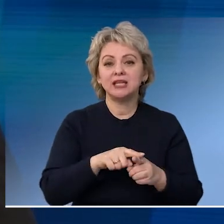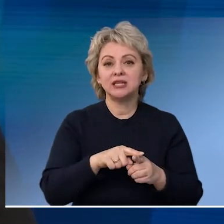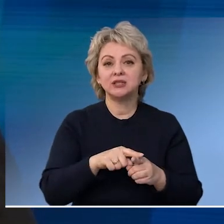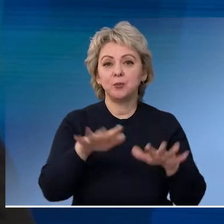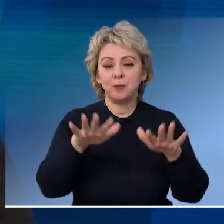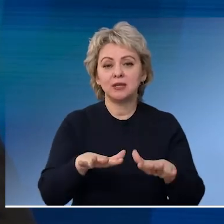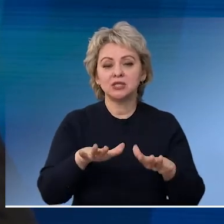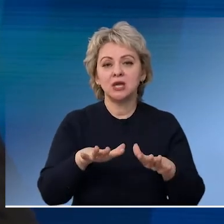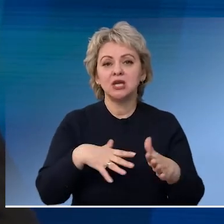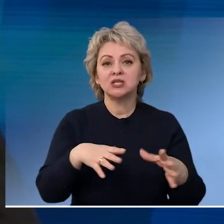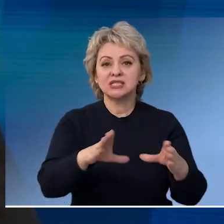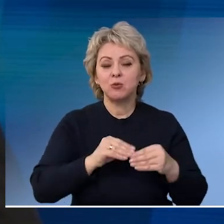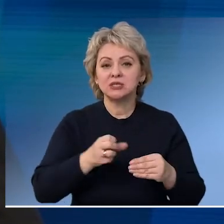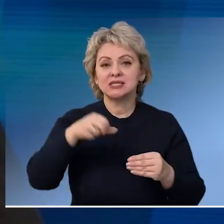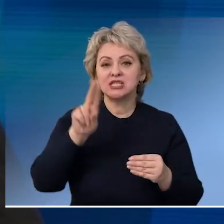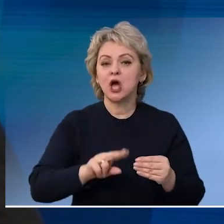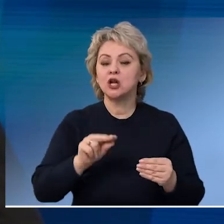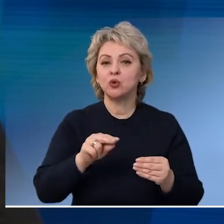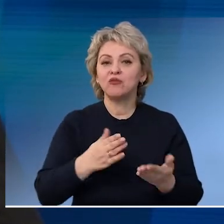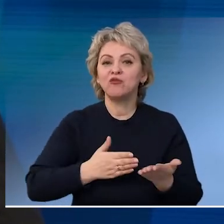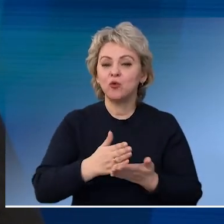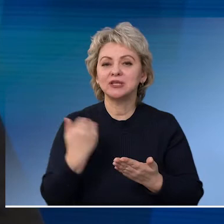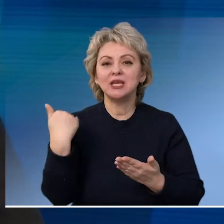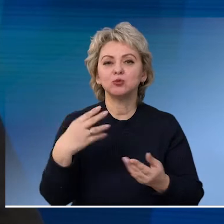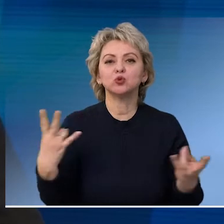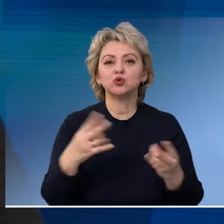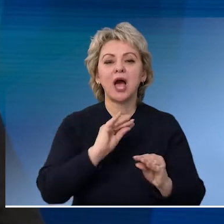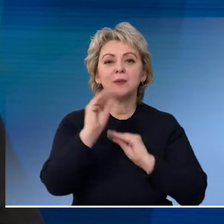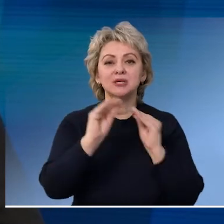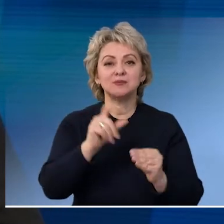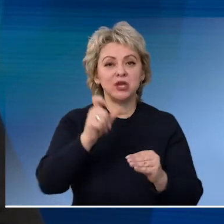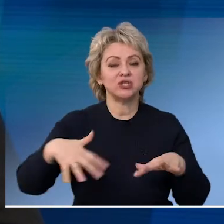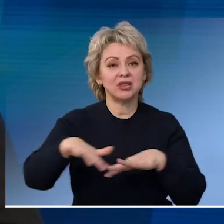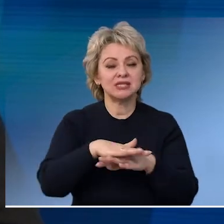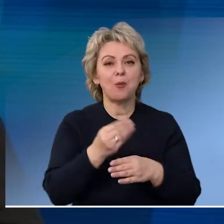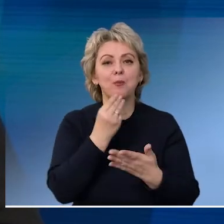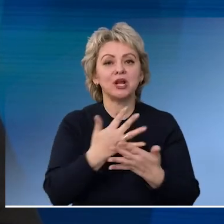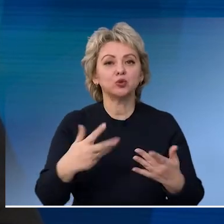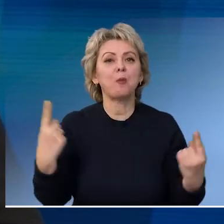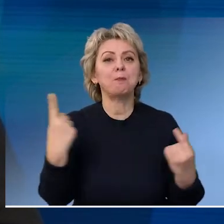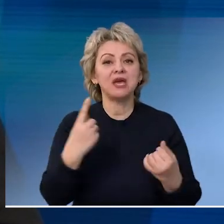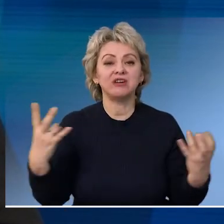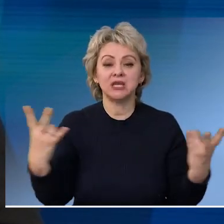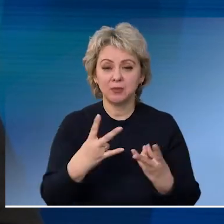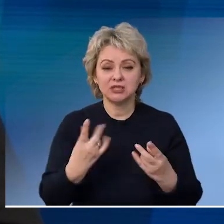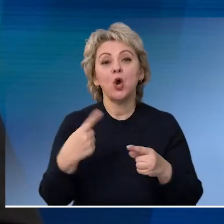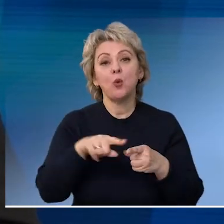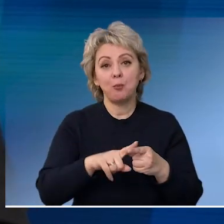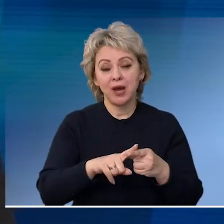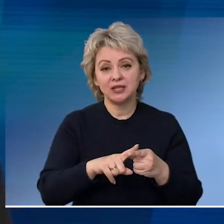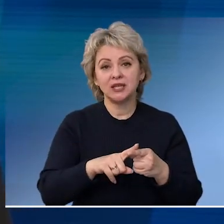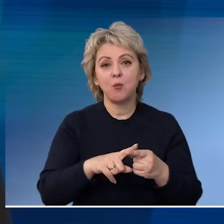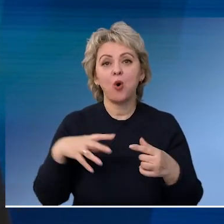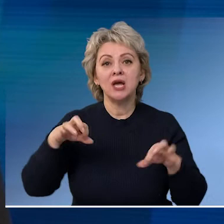этот мобильный объект торговли несет с собой социальную функцию. То есть им нужно обеспечить население продуктами хотя бы первой необходимости.